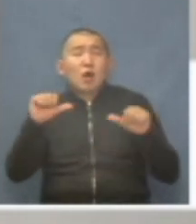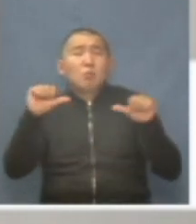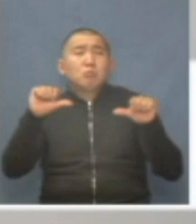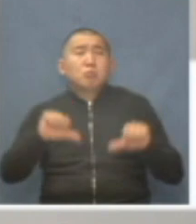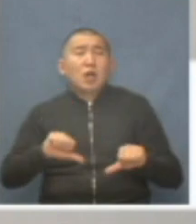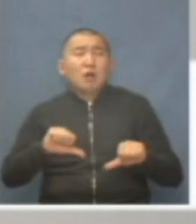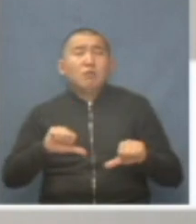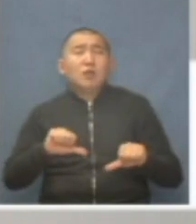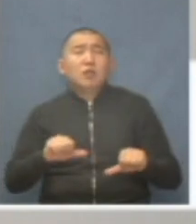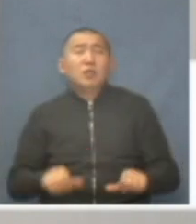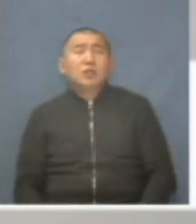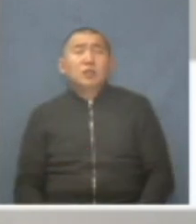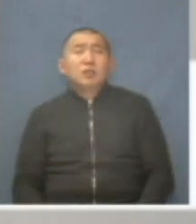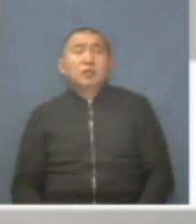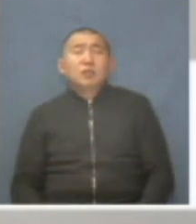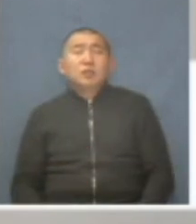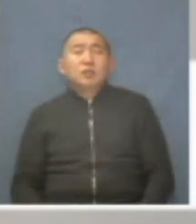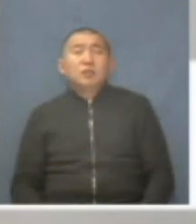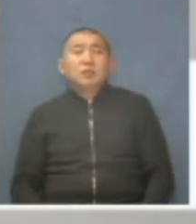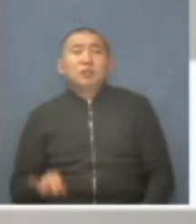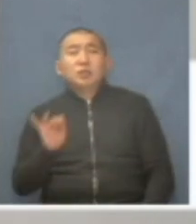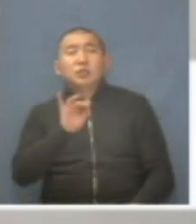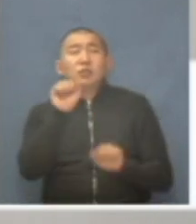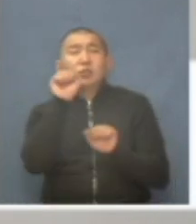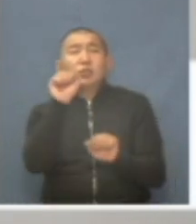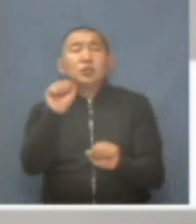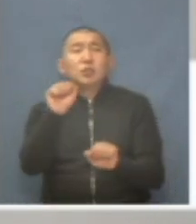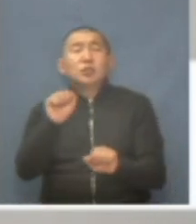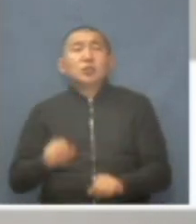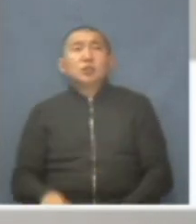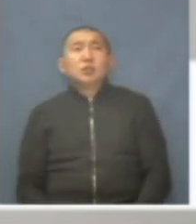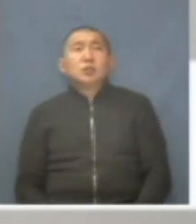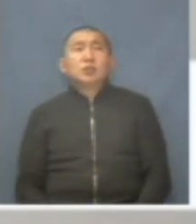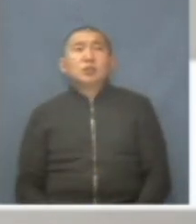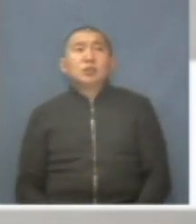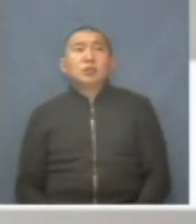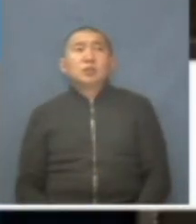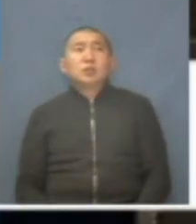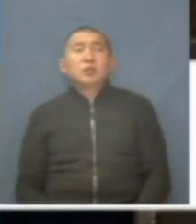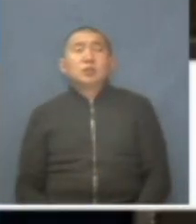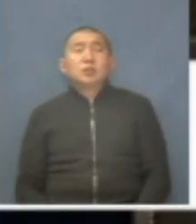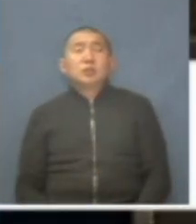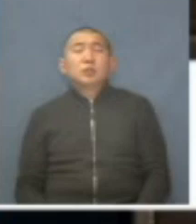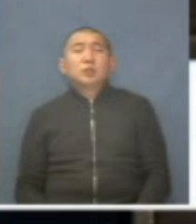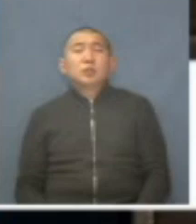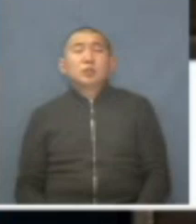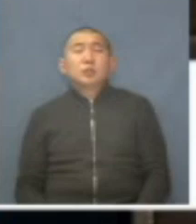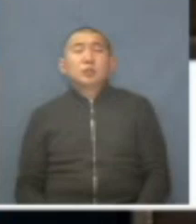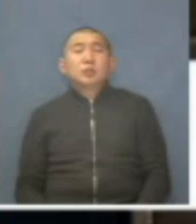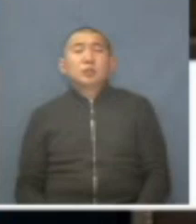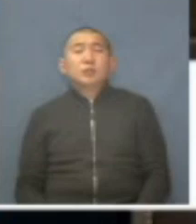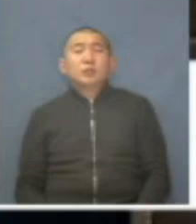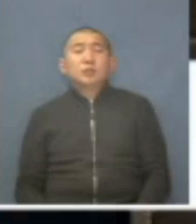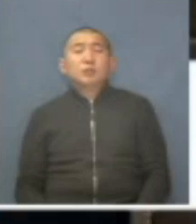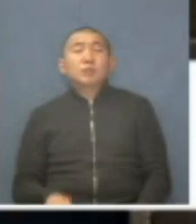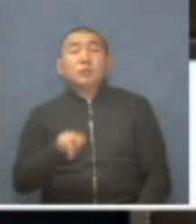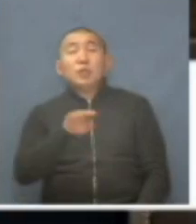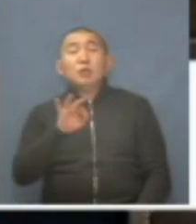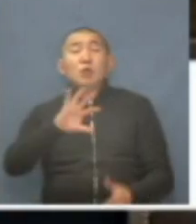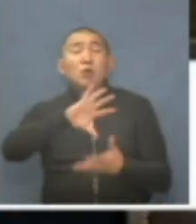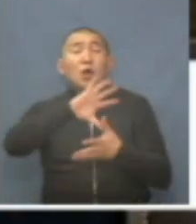владеть своим товарным знаком и защитит от контрафактной продукции. По итогам семинара